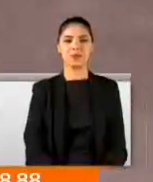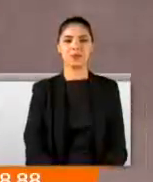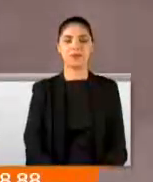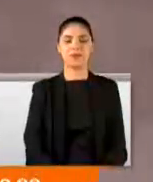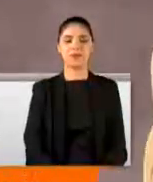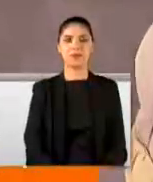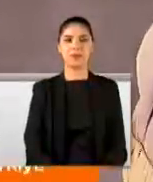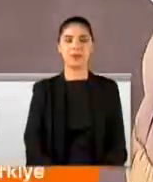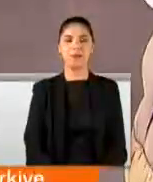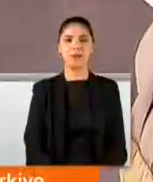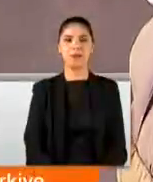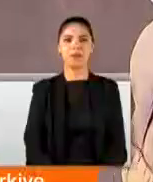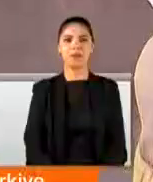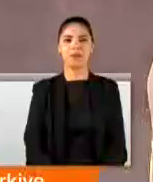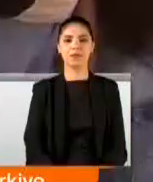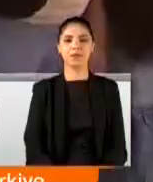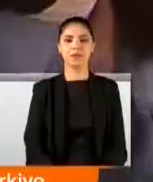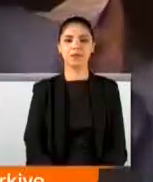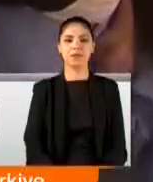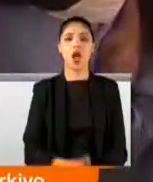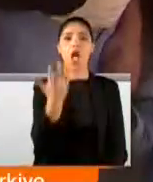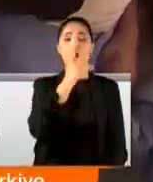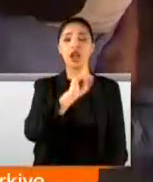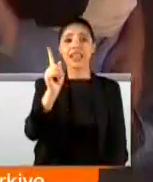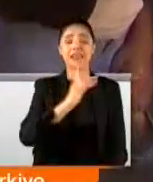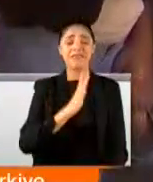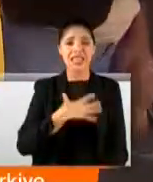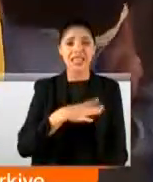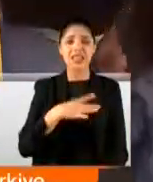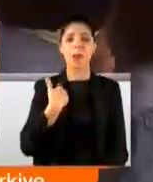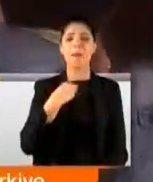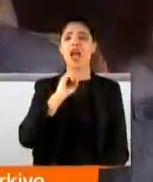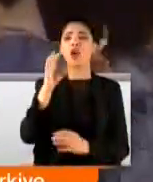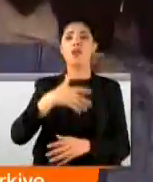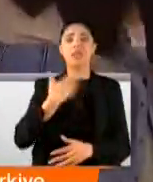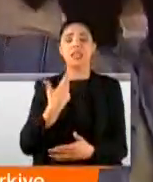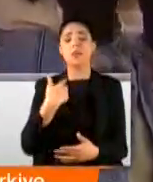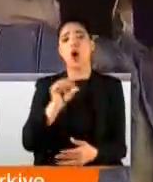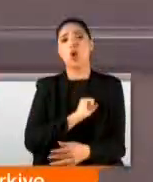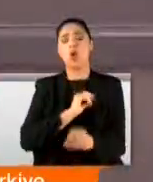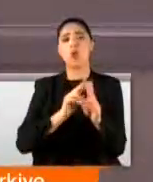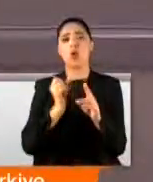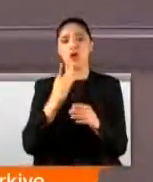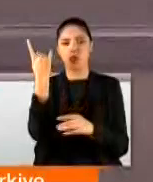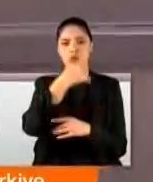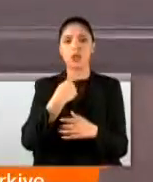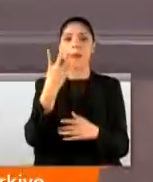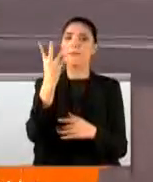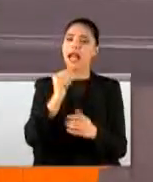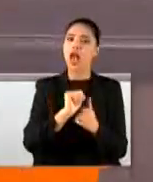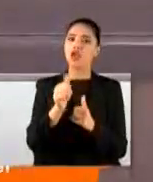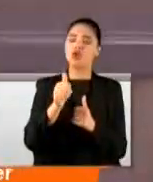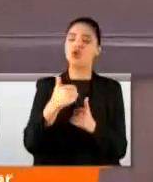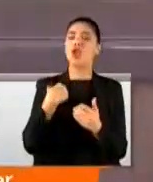yani. En azından öğrenebileceğimizi düşünüyorum. Okula gitmek istiyor. Ben aslında göndermek istemedim. Korktum hani pandemi nedeniyle. Birkaç gün böyle